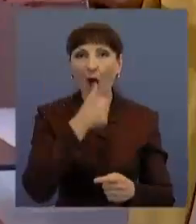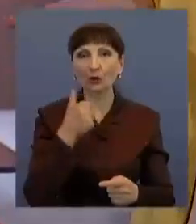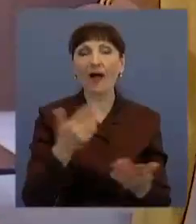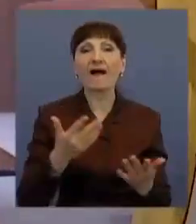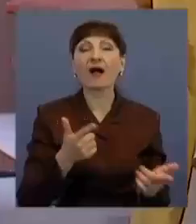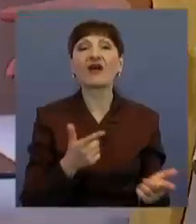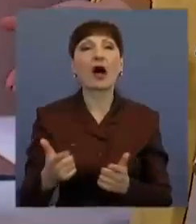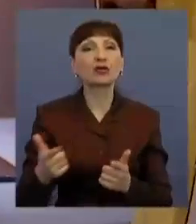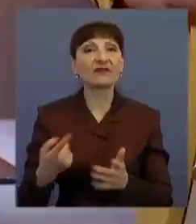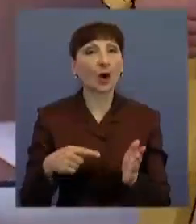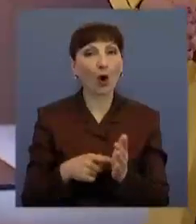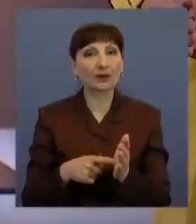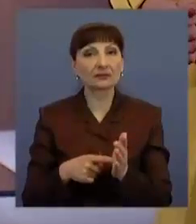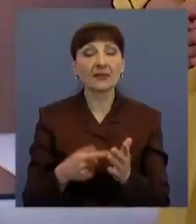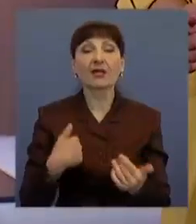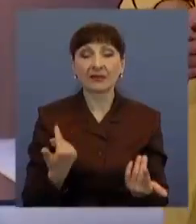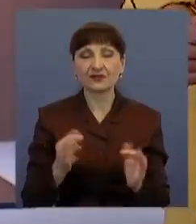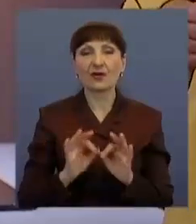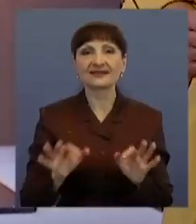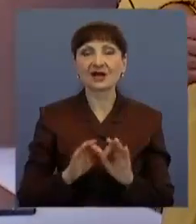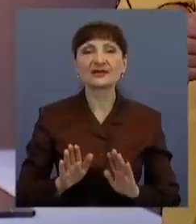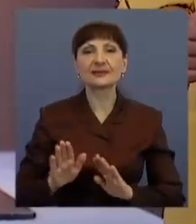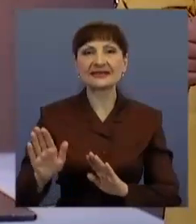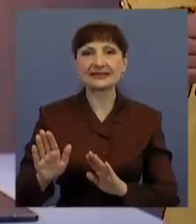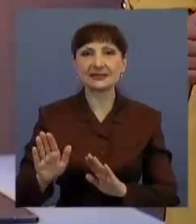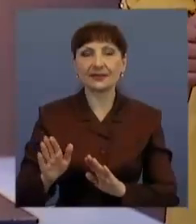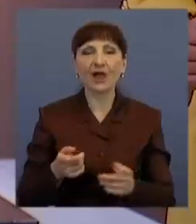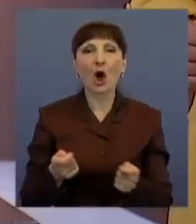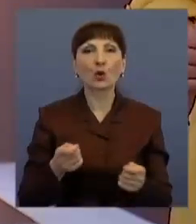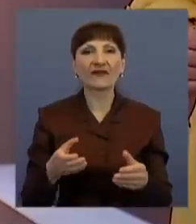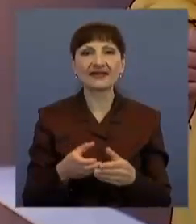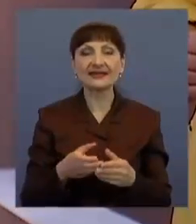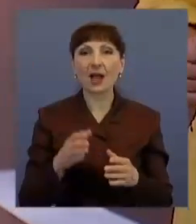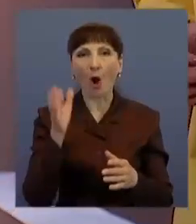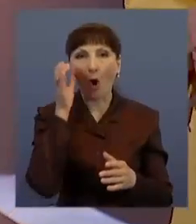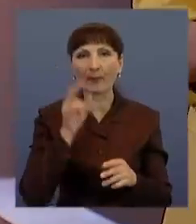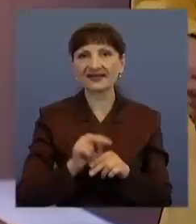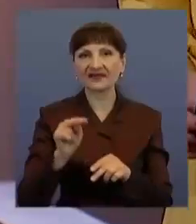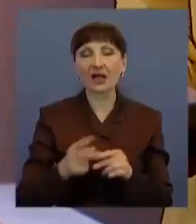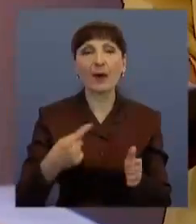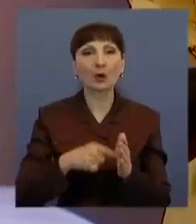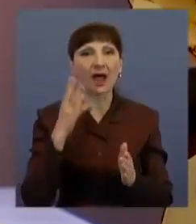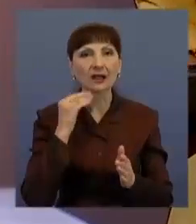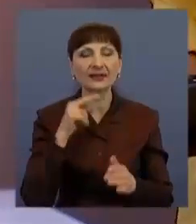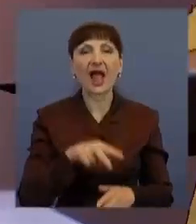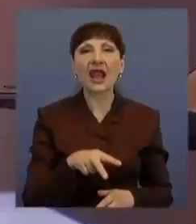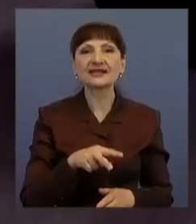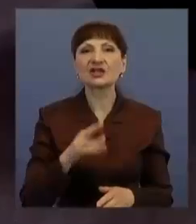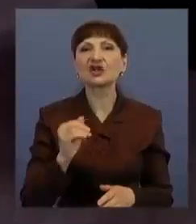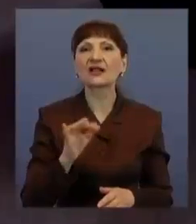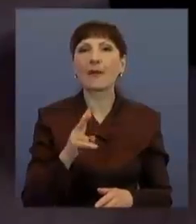какова готовность города, нам сегодня расскажет заместитель руководителя образования по городу Алматы Лязат